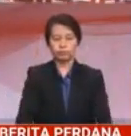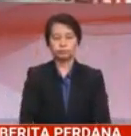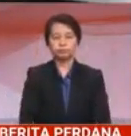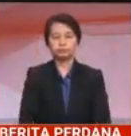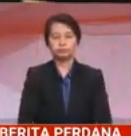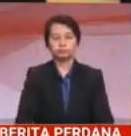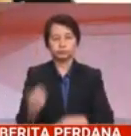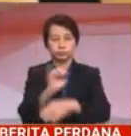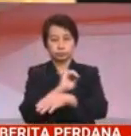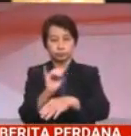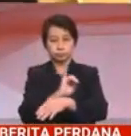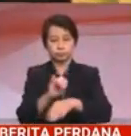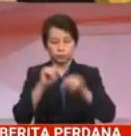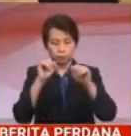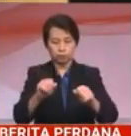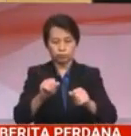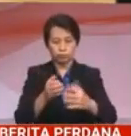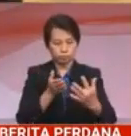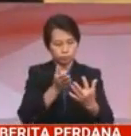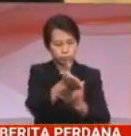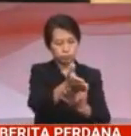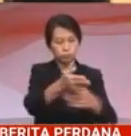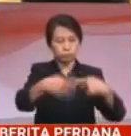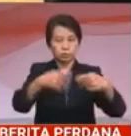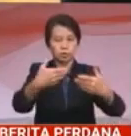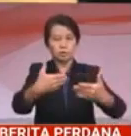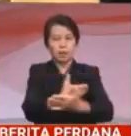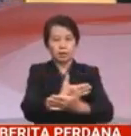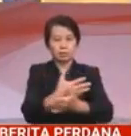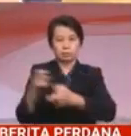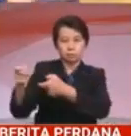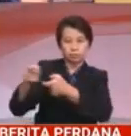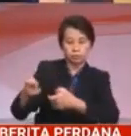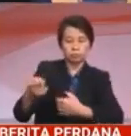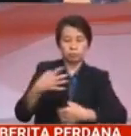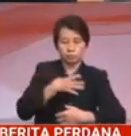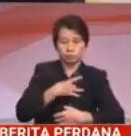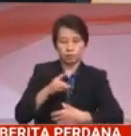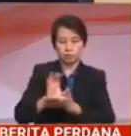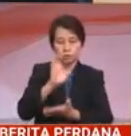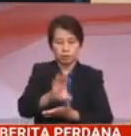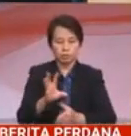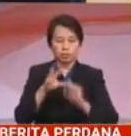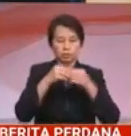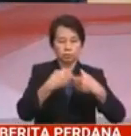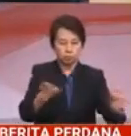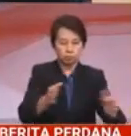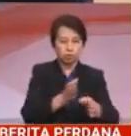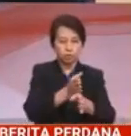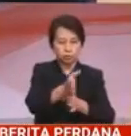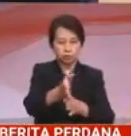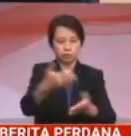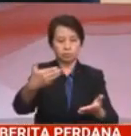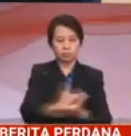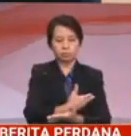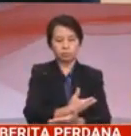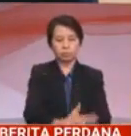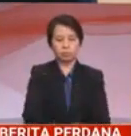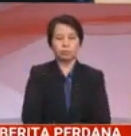Tambahnya, industri berkenaan mampu menembusi pasaran baharu serta menarik minat pelabur untuk membuka segmen baru.